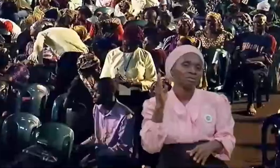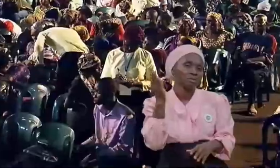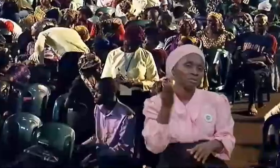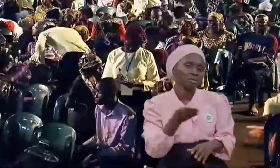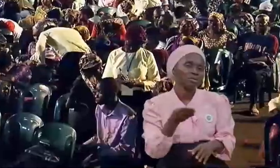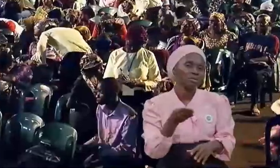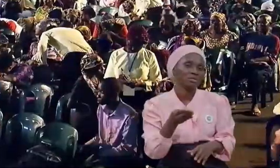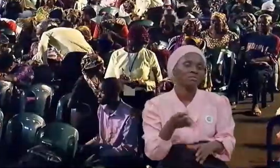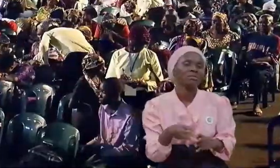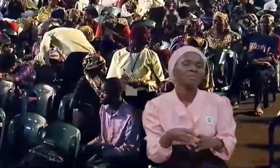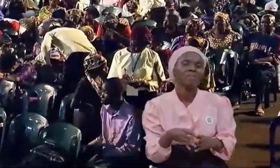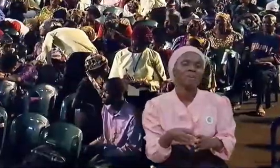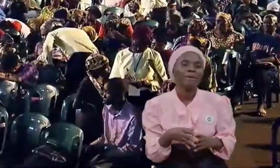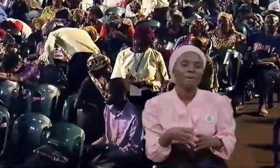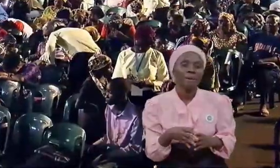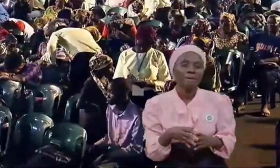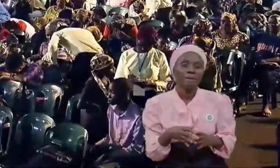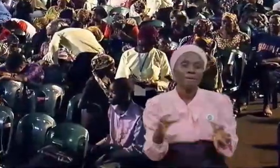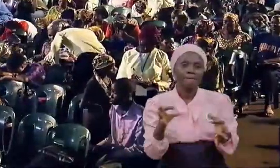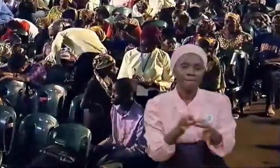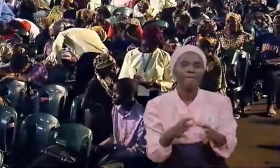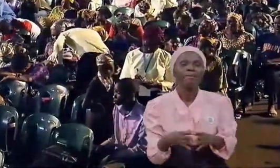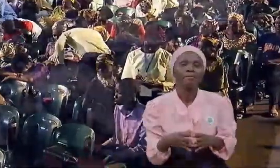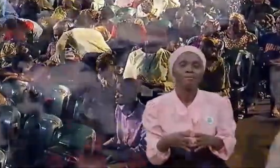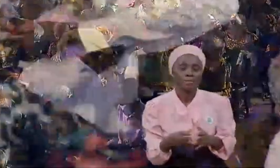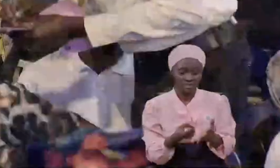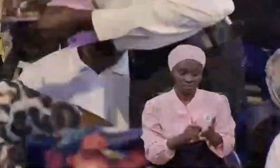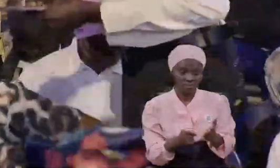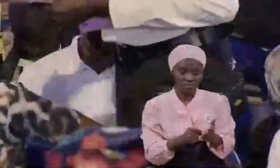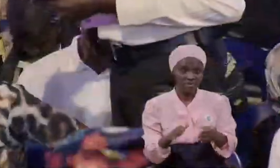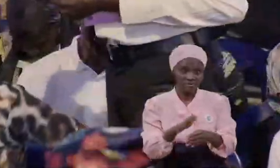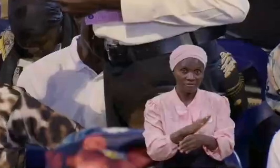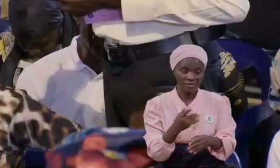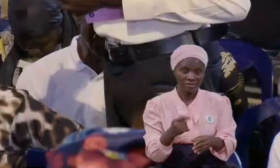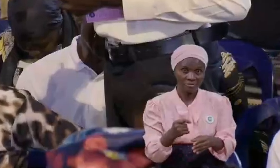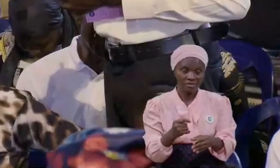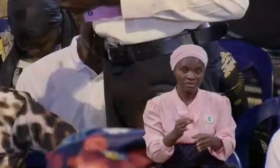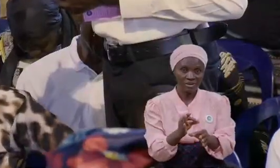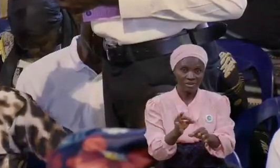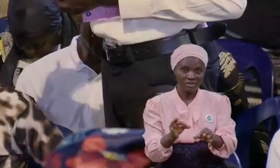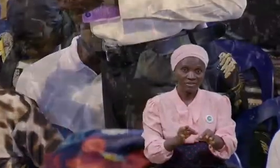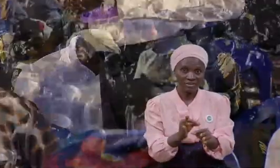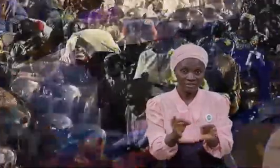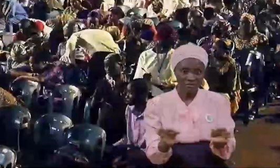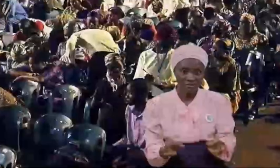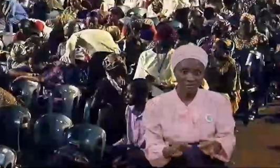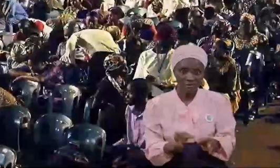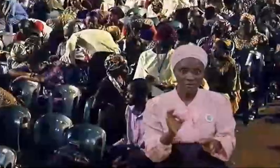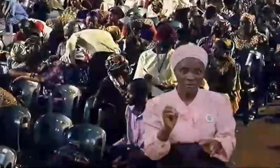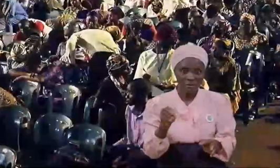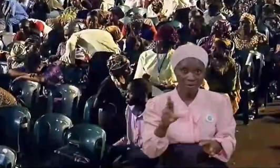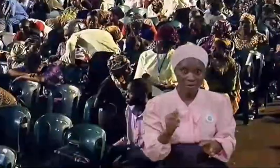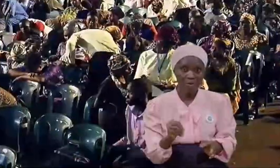il y a un formulaire qui va s'afficher que vous allez remplir et à la fin vous le renvoyez pour que nous puissions avoir